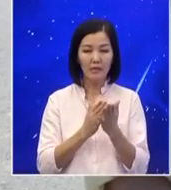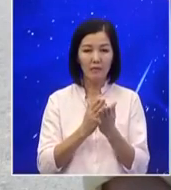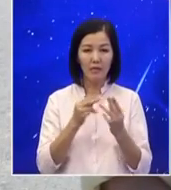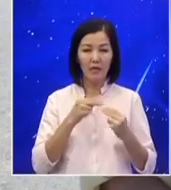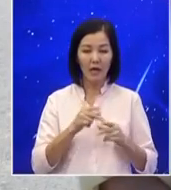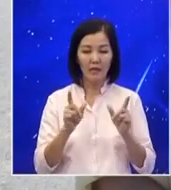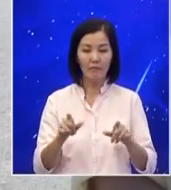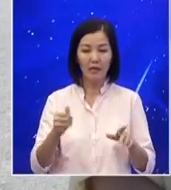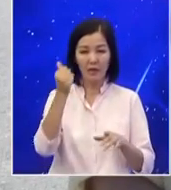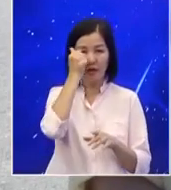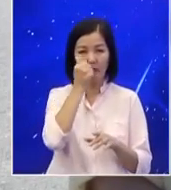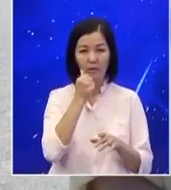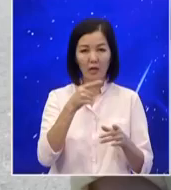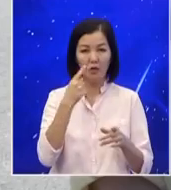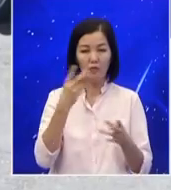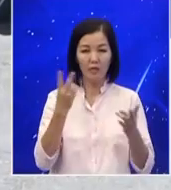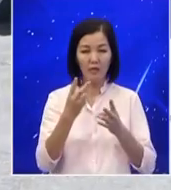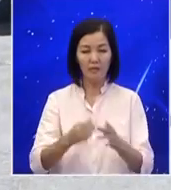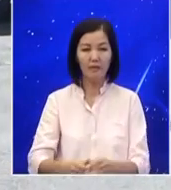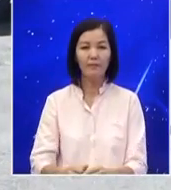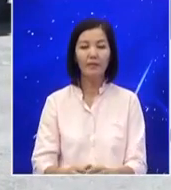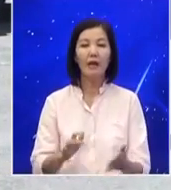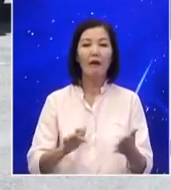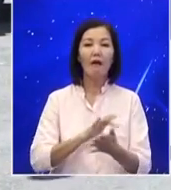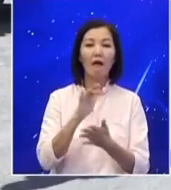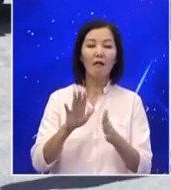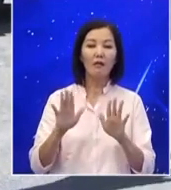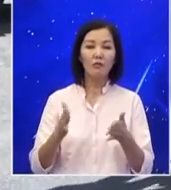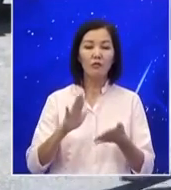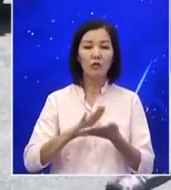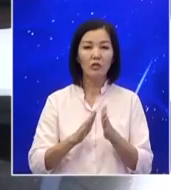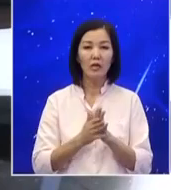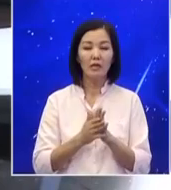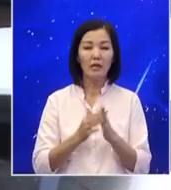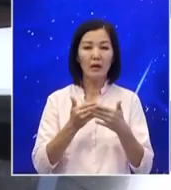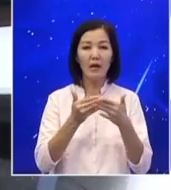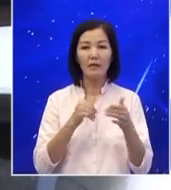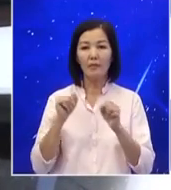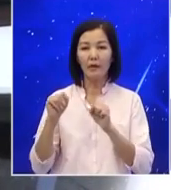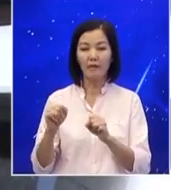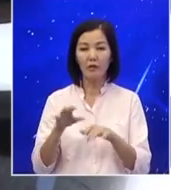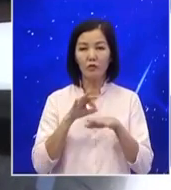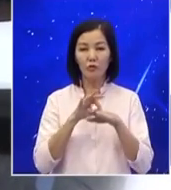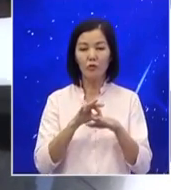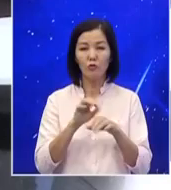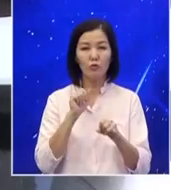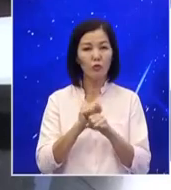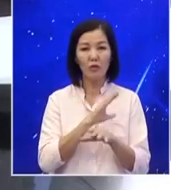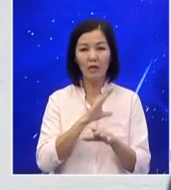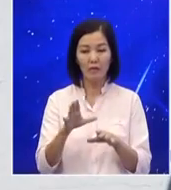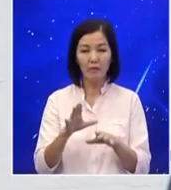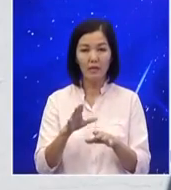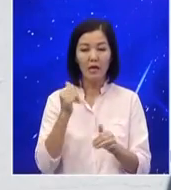жандарға алғысымызды айту керекпіз. Қалалық төтенше жағдайлар қызметкерлері профилактикалық жұмыстар жүргізуін тоқтатқан емес. Күн